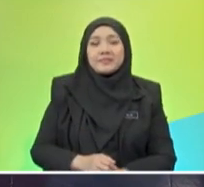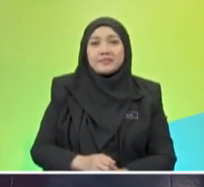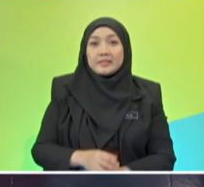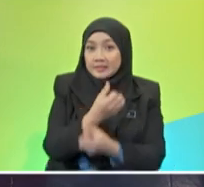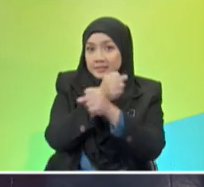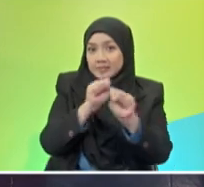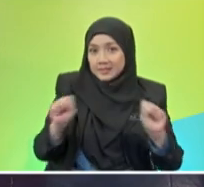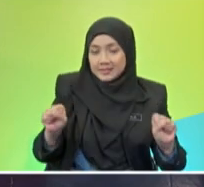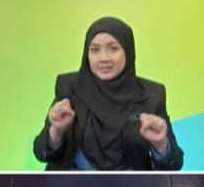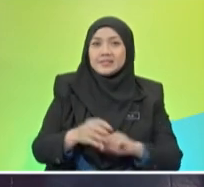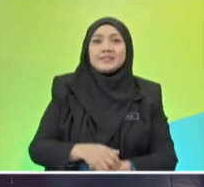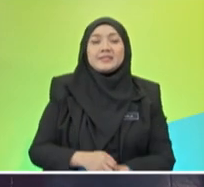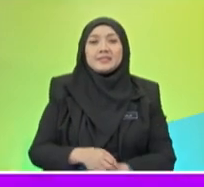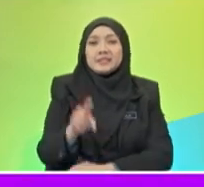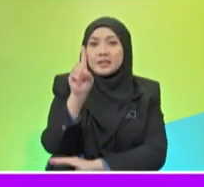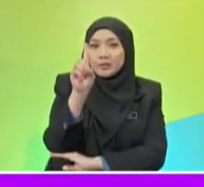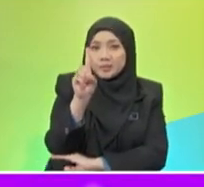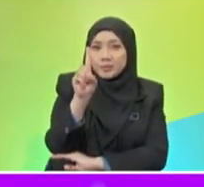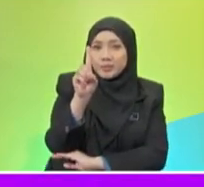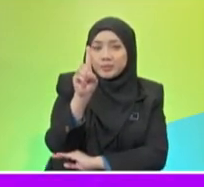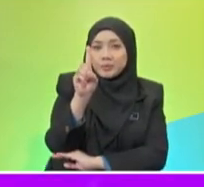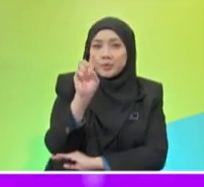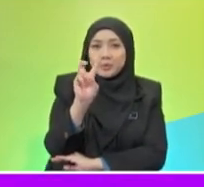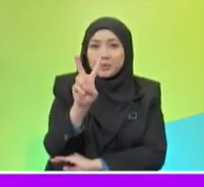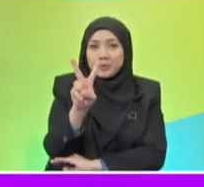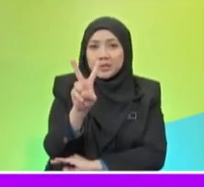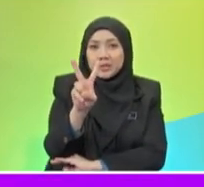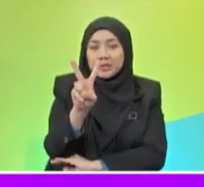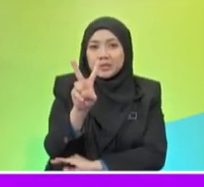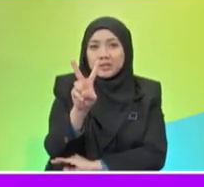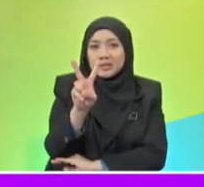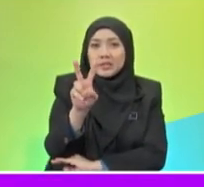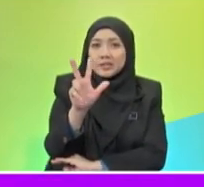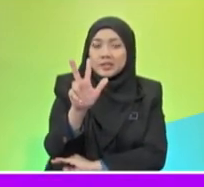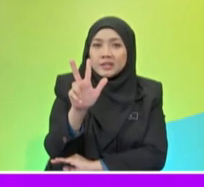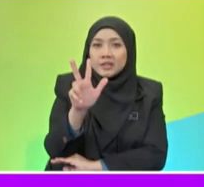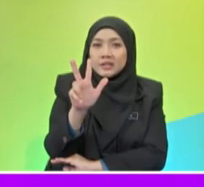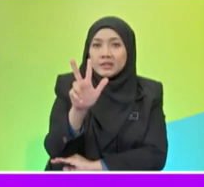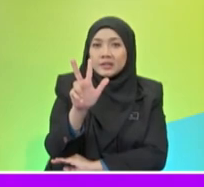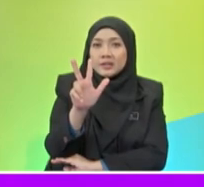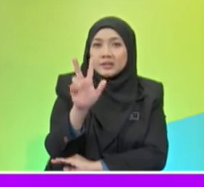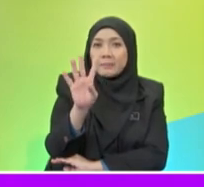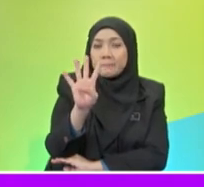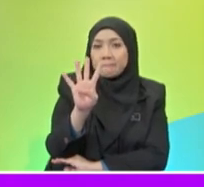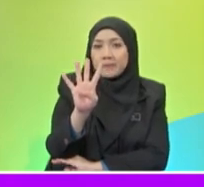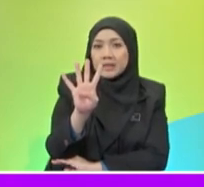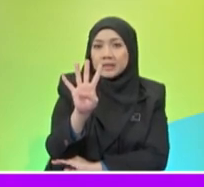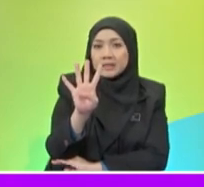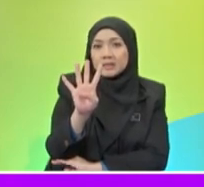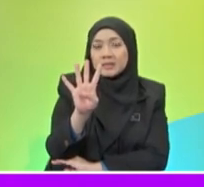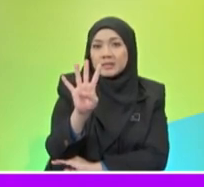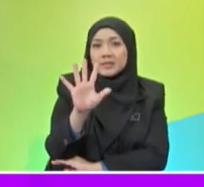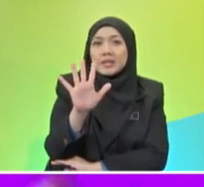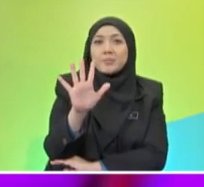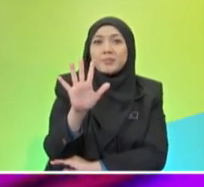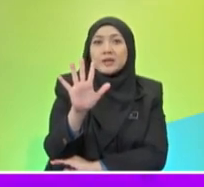sedia? Satu, dua, tiga, empat,